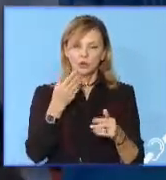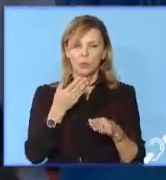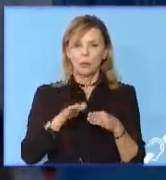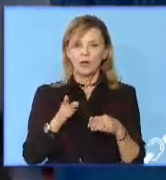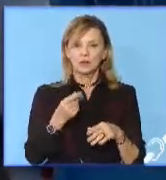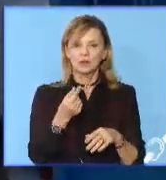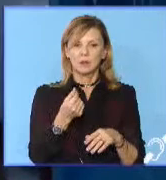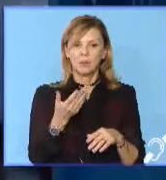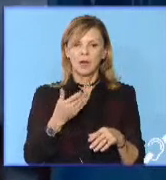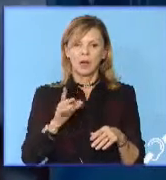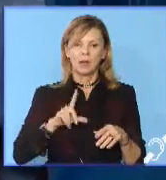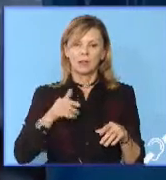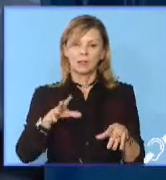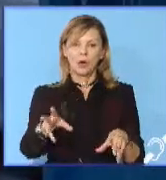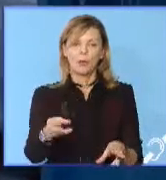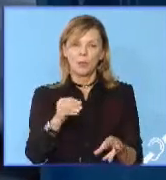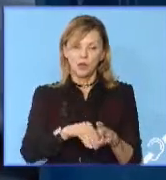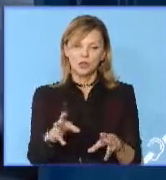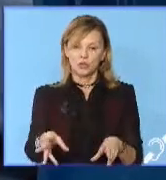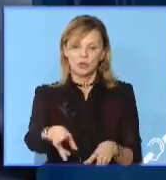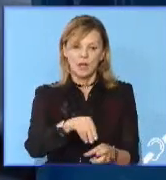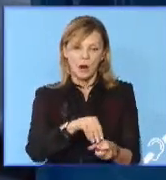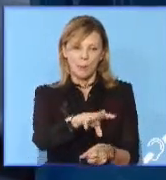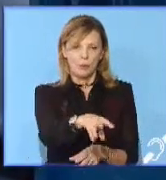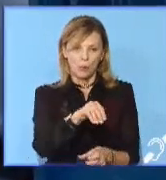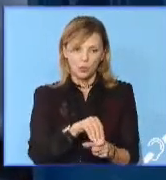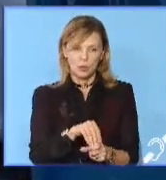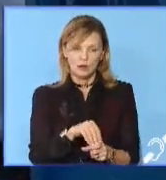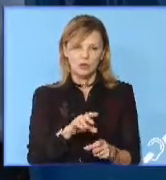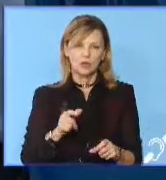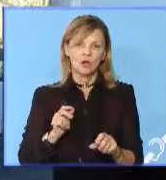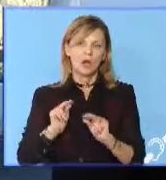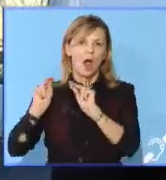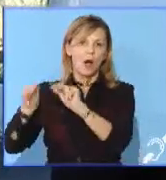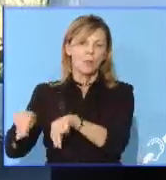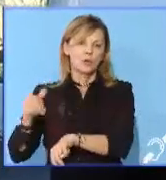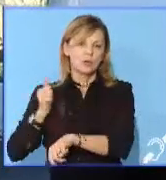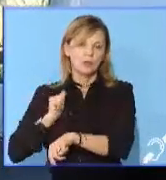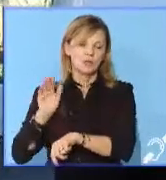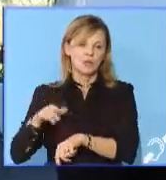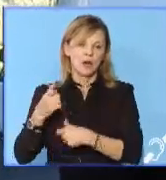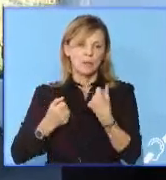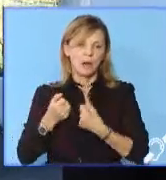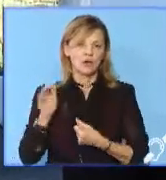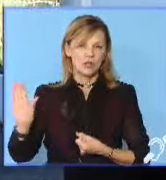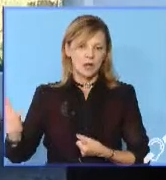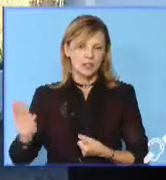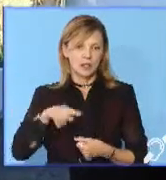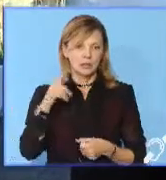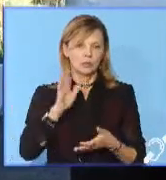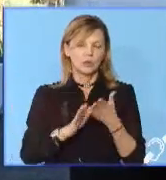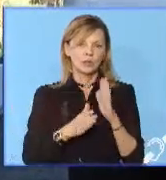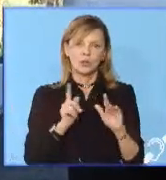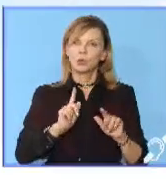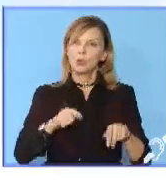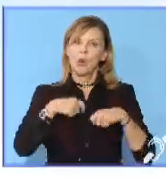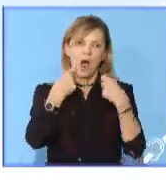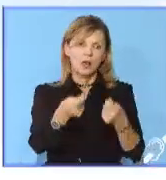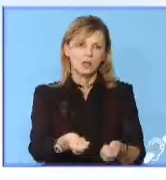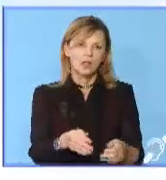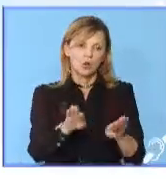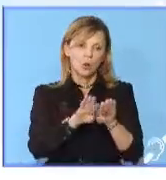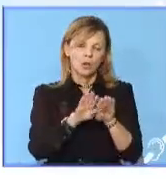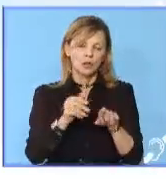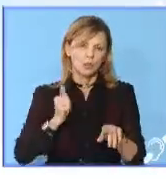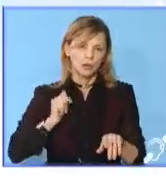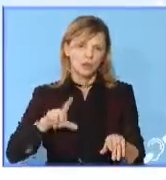care erau împrăștiați pe jos și a reintrodus în borseta pe care a pus-o în auto speciala de poliție. La încheierea misiunii nu a predat colegilor borseta